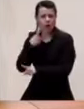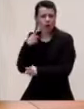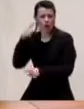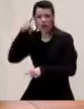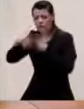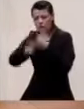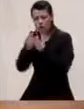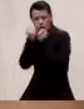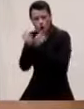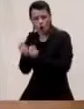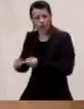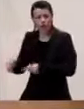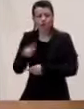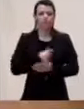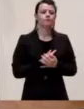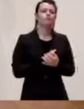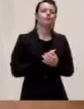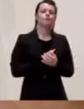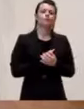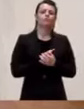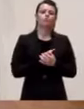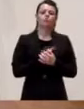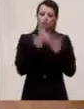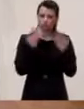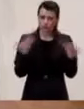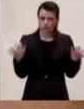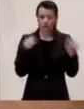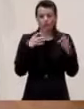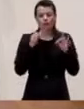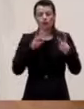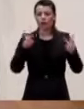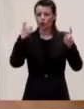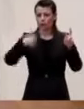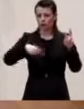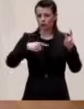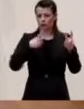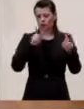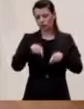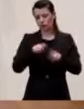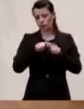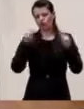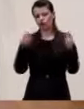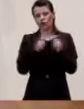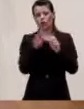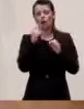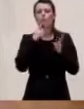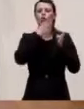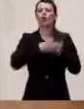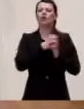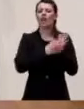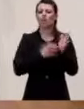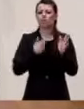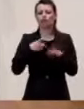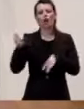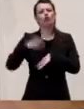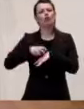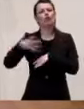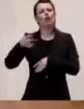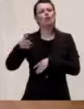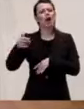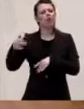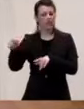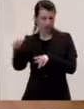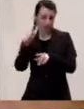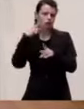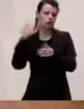Quindi adesso su questo aspetto e anche più in generale sui contenuti della delibera, dottoressa Malnis, che ci ha dato un grosso